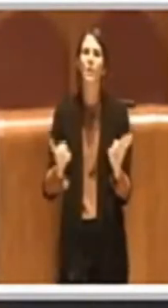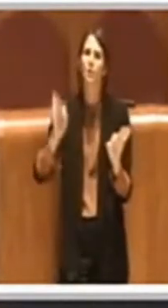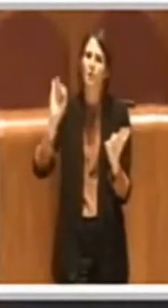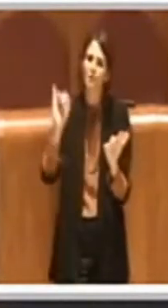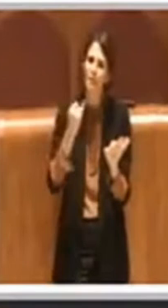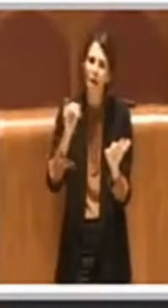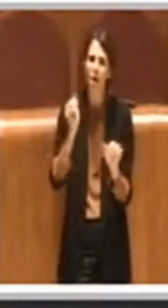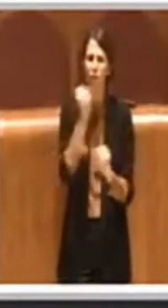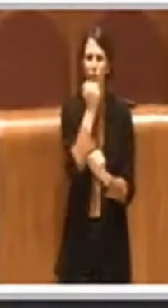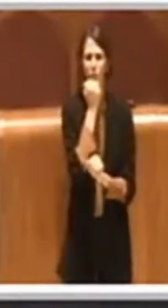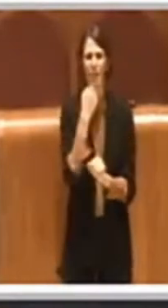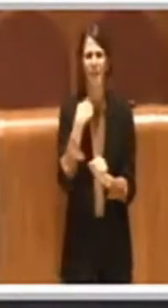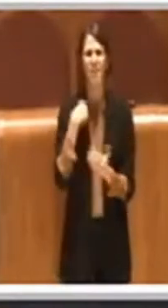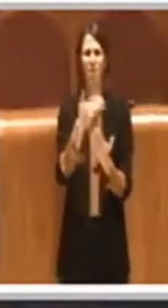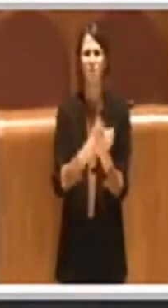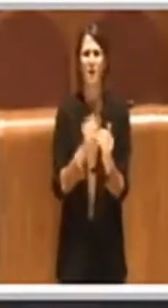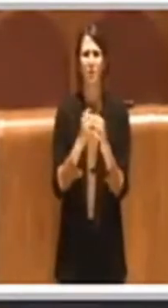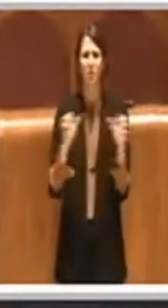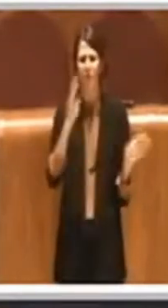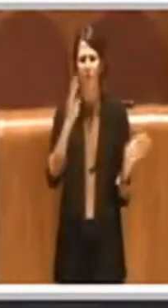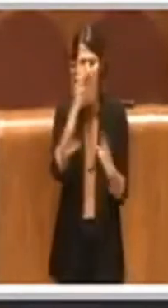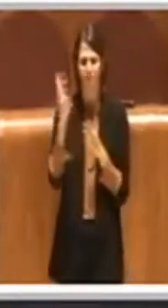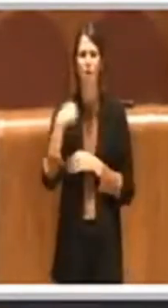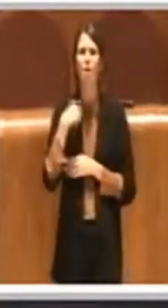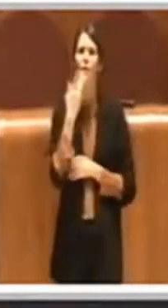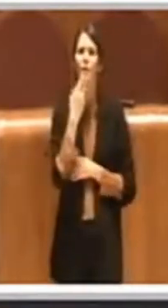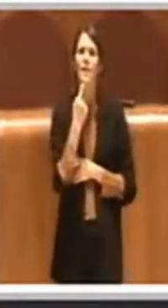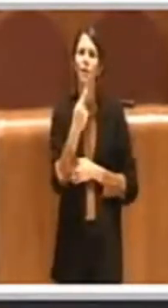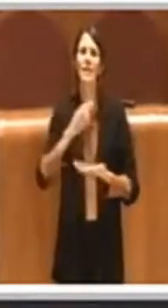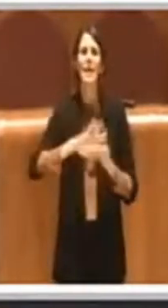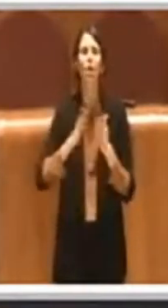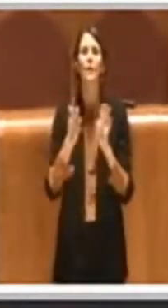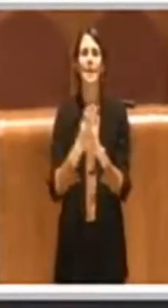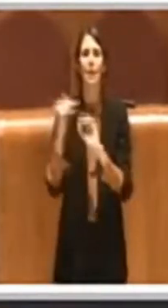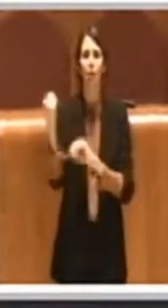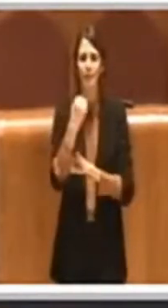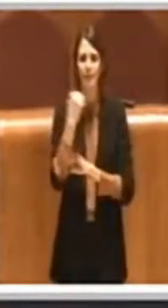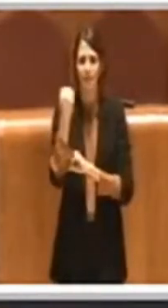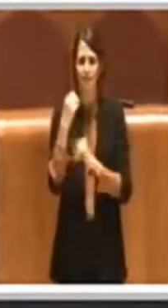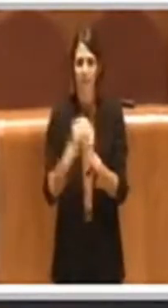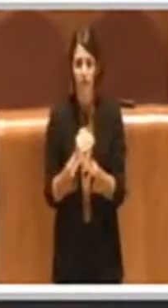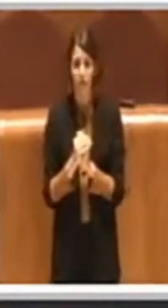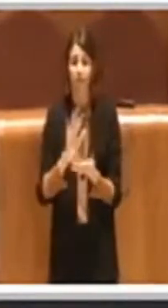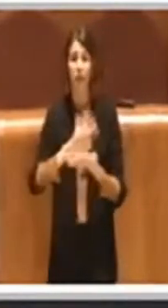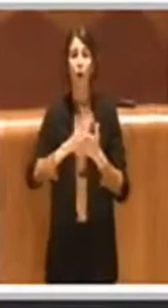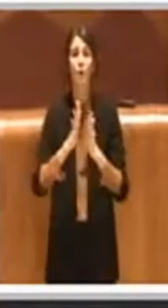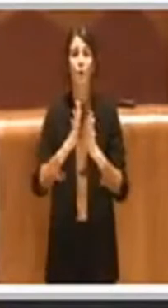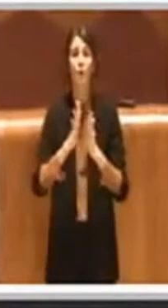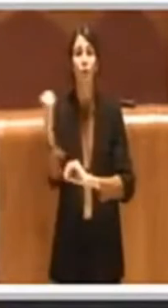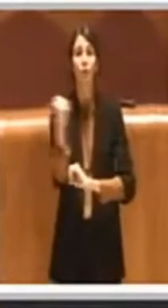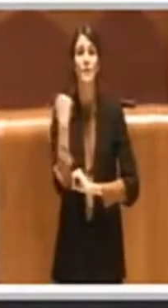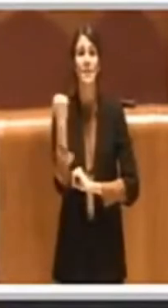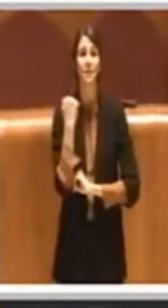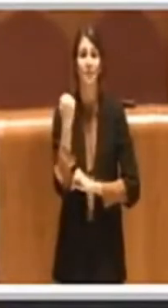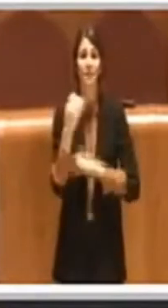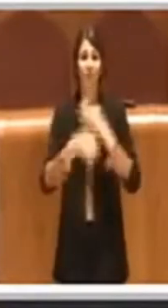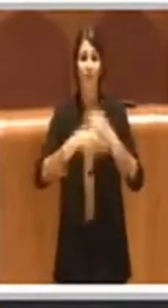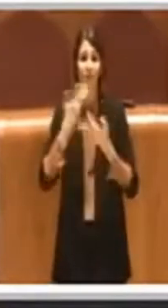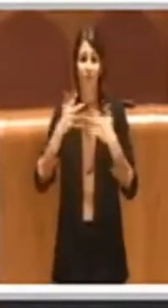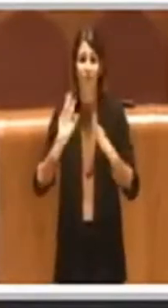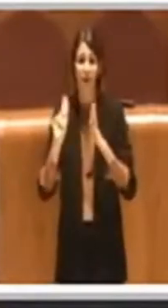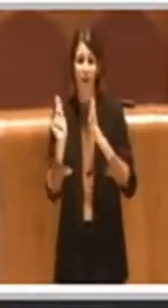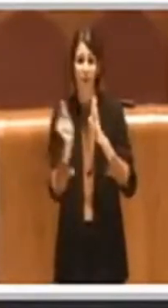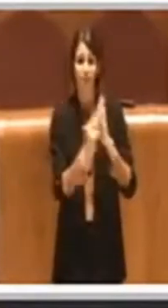scusate ho detto piano industriale volevo dire contratto di servizio nel contratto di servizio è stato indicato ora qual è il